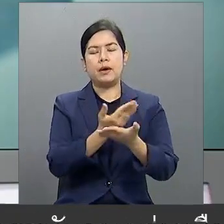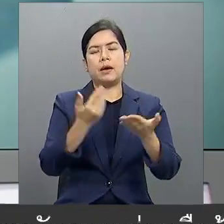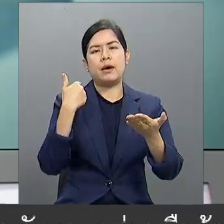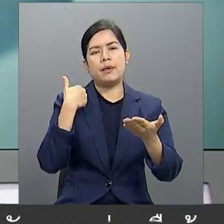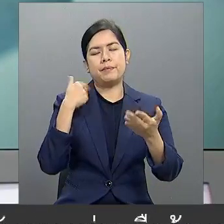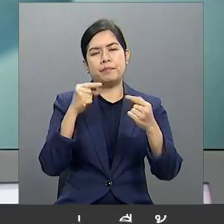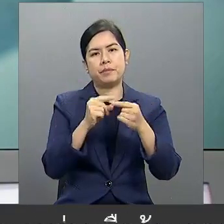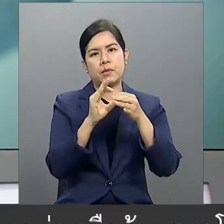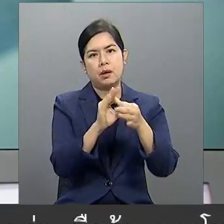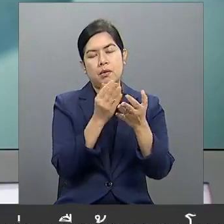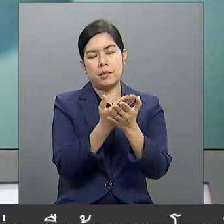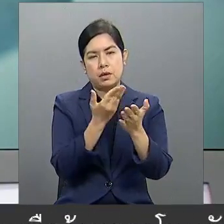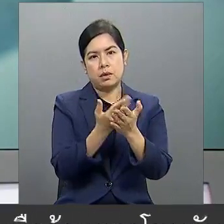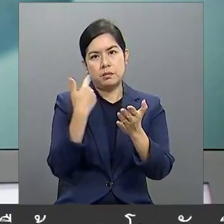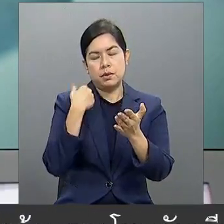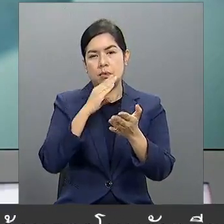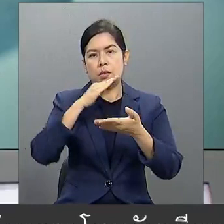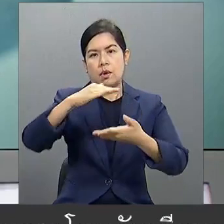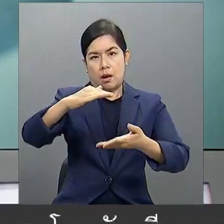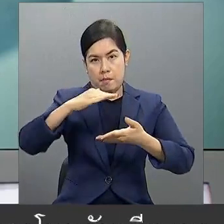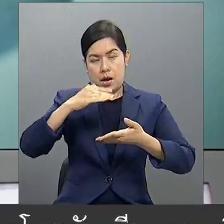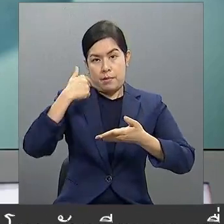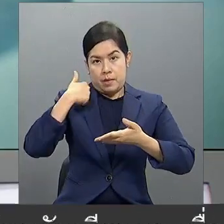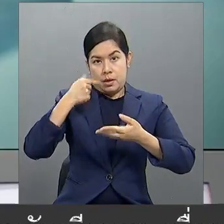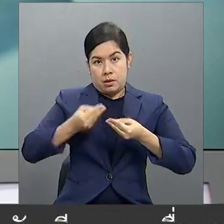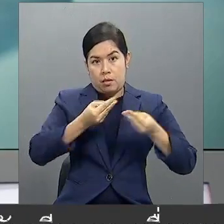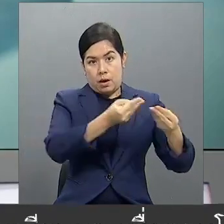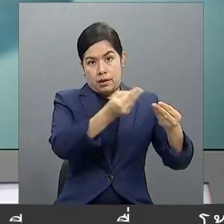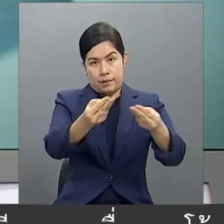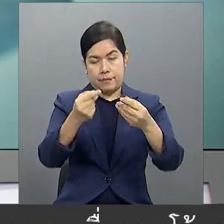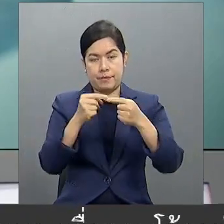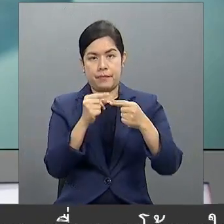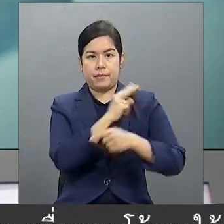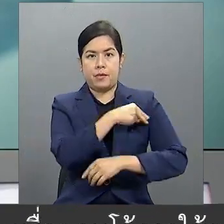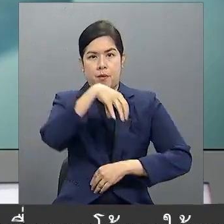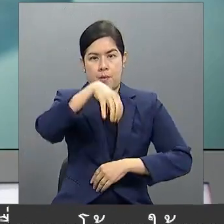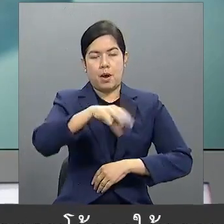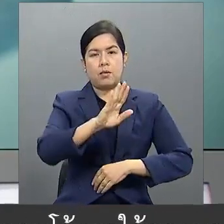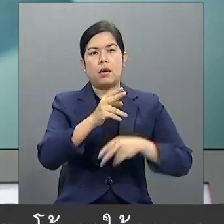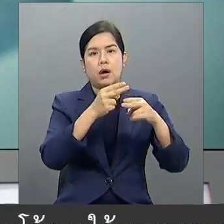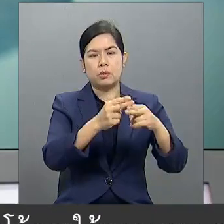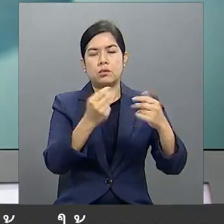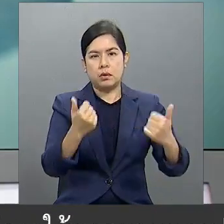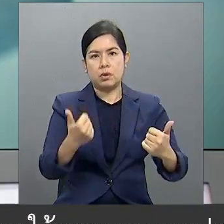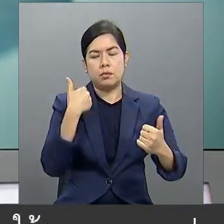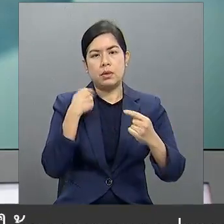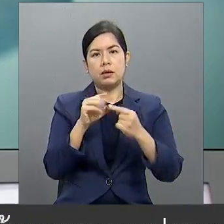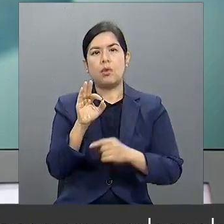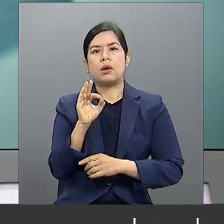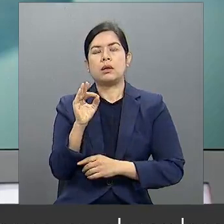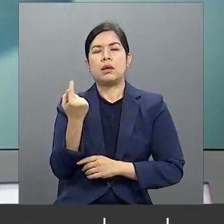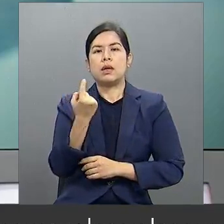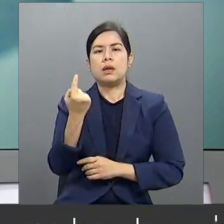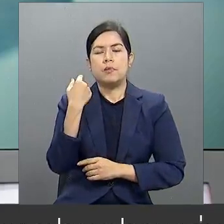มื่อรับมาก็มากระจายให้กับโรงพยาบาลเอกชนตามที่ร้องขอนะคะตอนนี้เลือกได้ยี่ห้อเดียวก็คือซิโนแวคโดสละ 1,000 บา